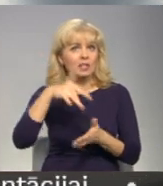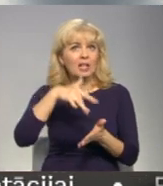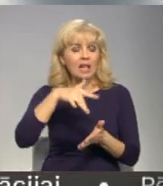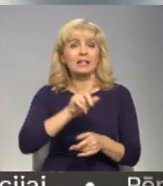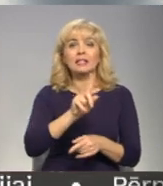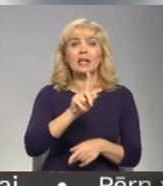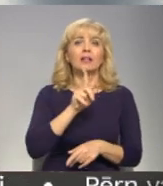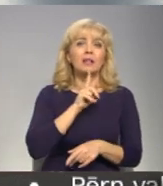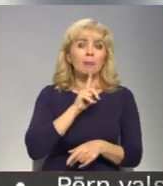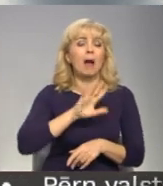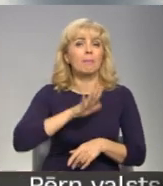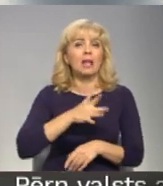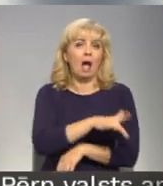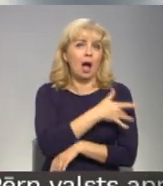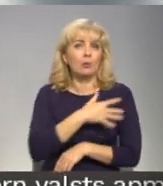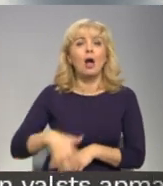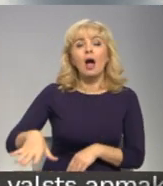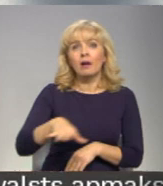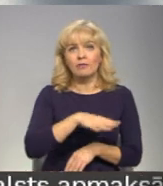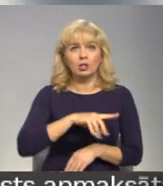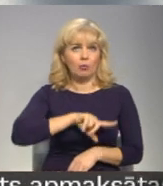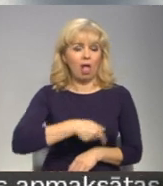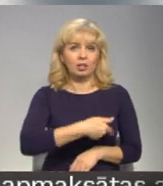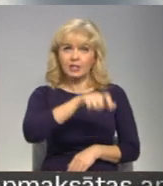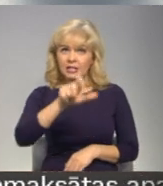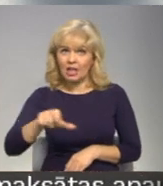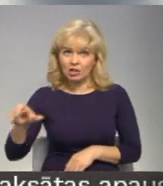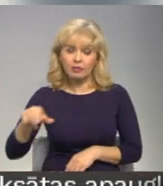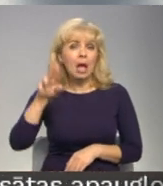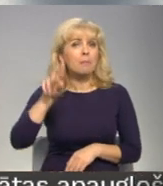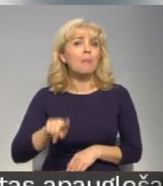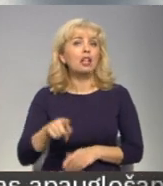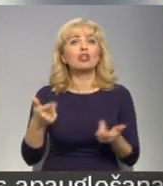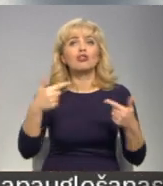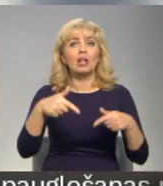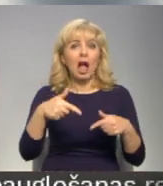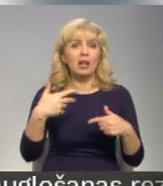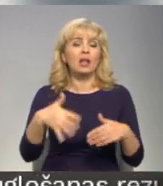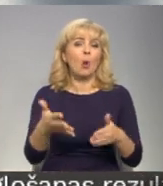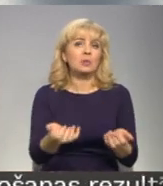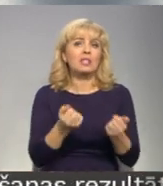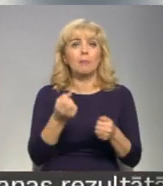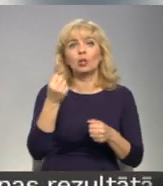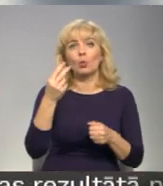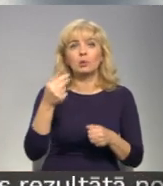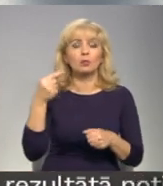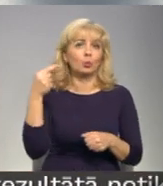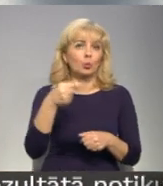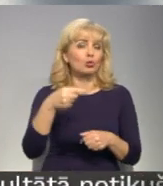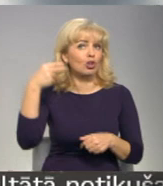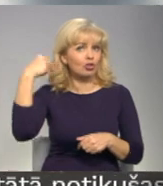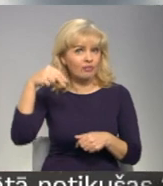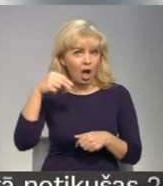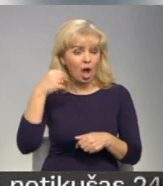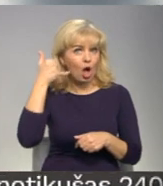apkalpo visas Latvijas iedzīvotājas. Mēnešu laikā saņemt jau 12 tūkstoši zvanu. Lai gan darba produktivitāte objektīvi varēs izvērtēt